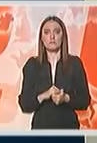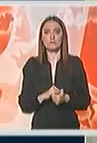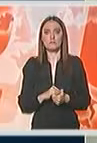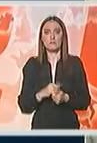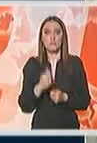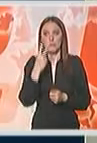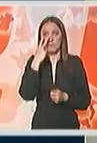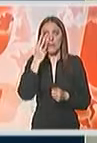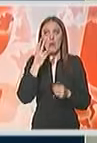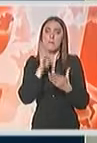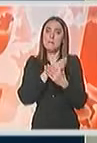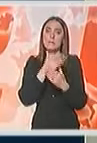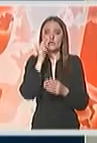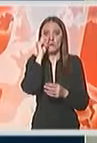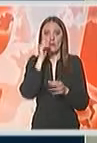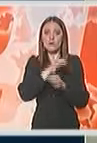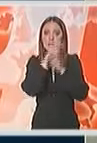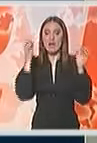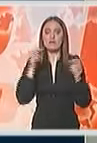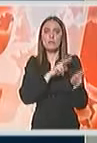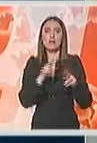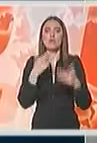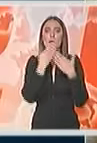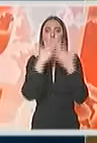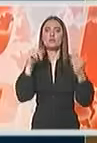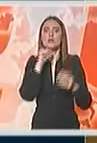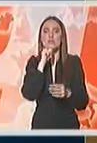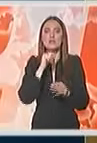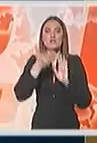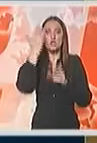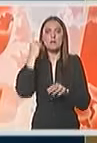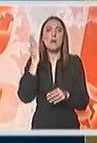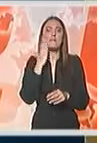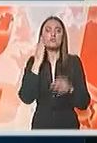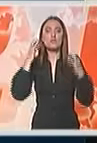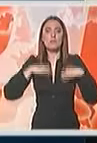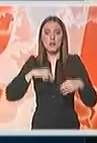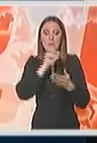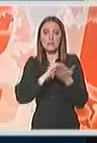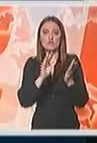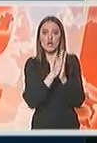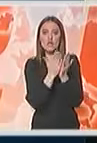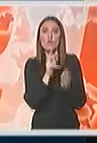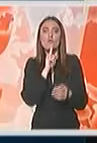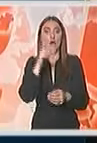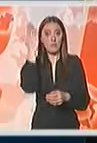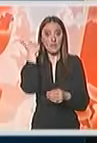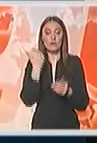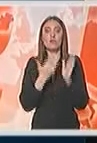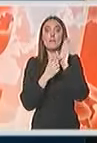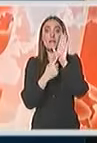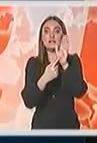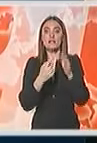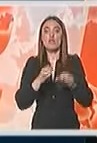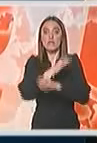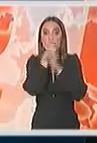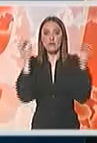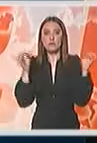Opčinjen međunarodnim javnim pravom, modernom istorijom i američkim predsjednicima, o kojima je napisao knjigu, koju je nedavno predstavio